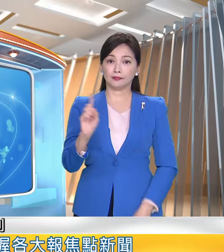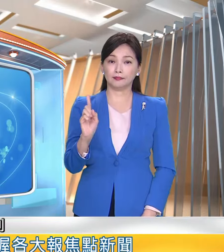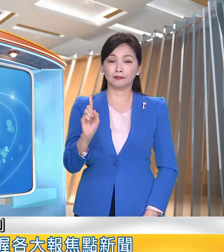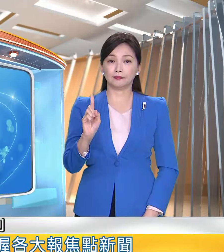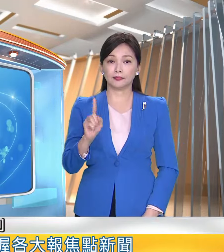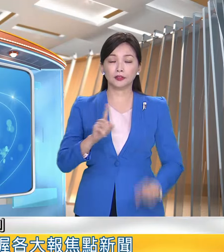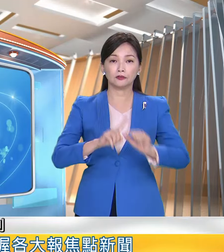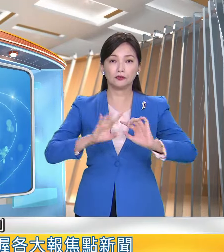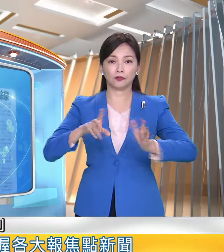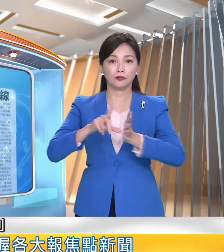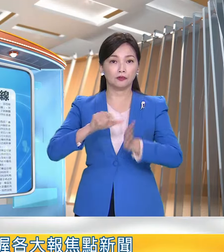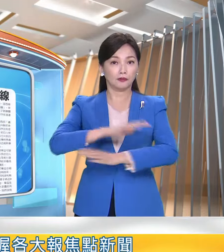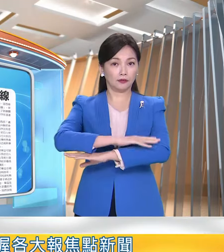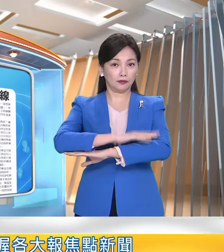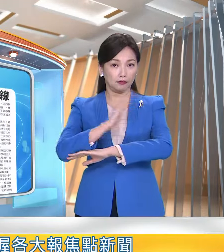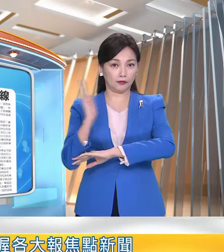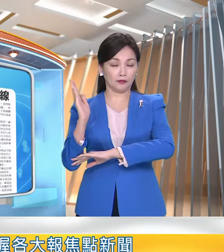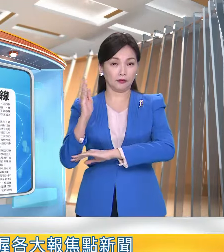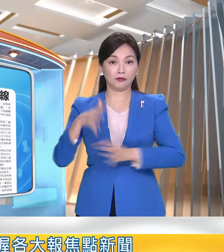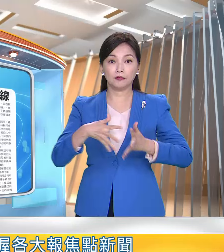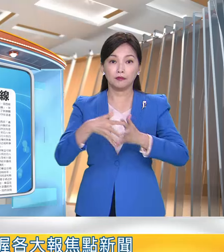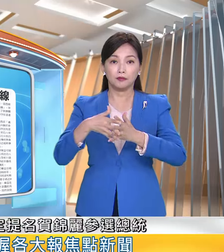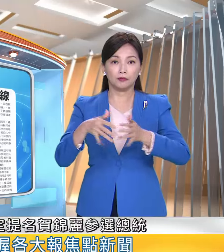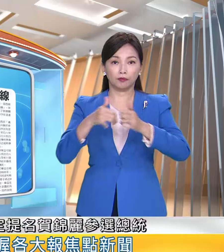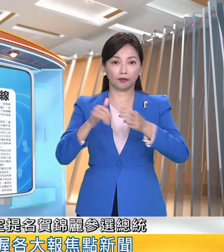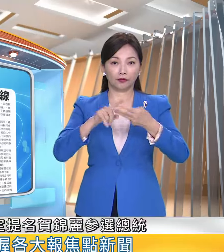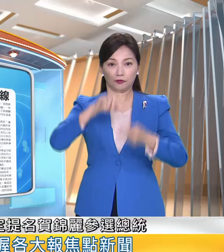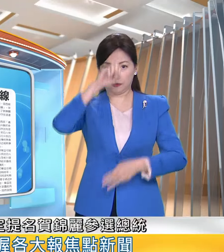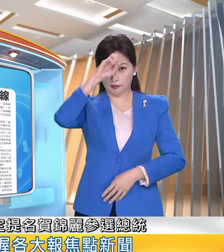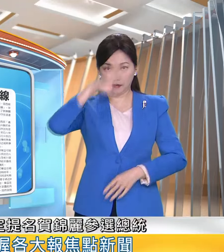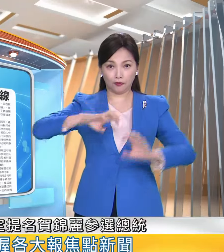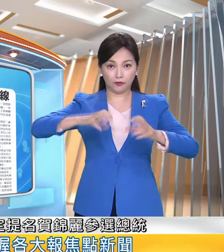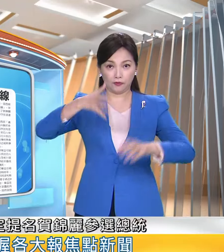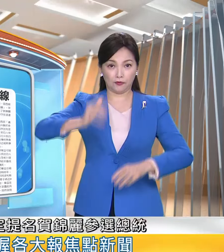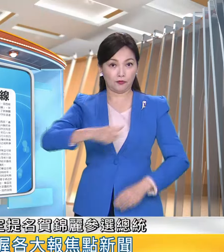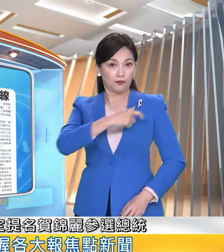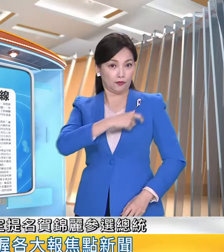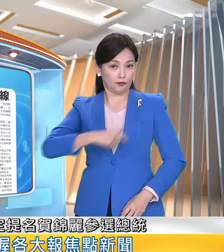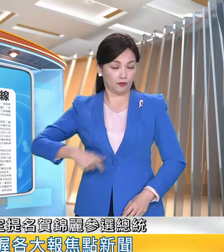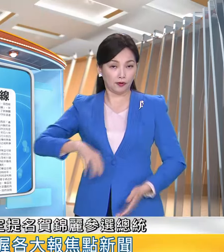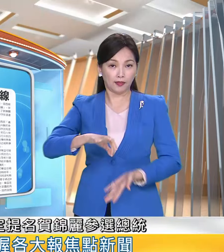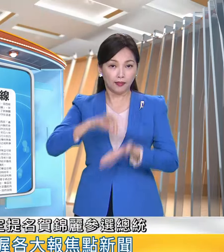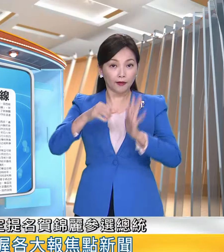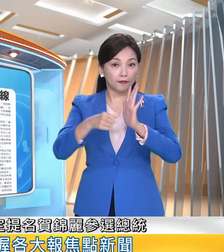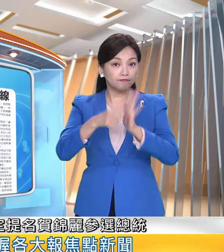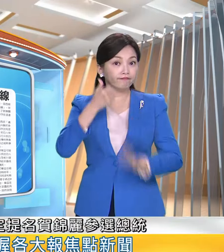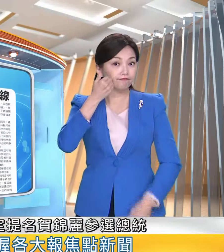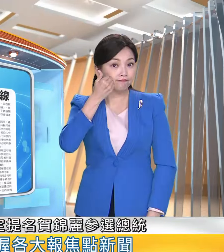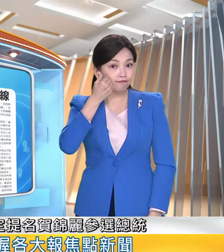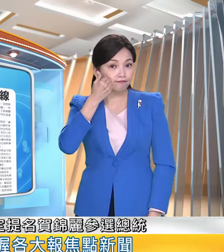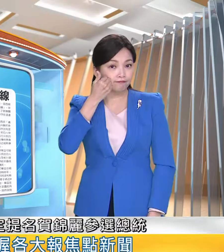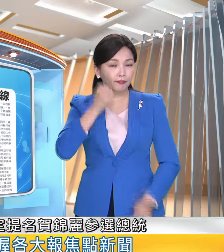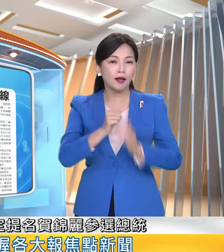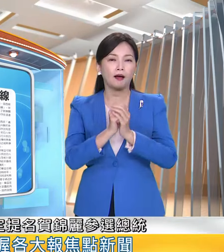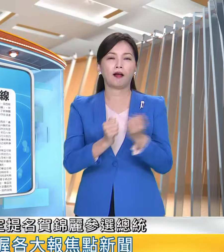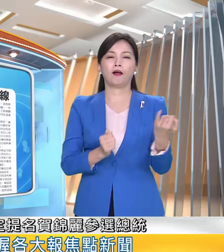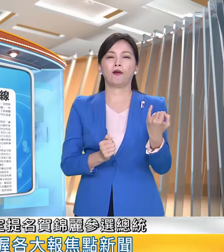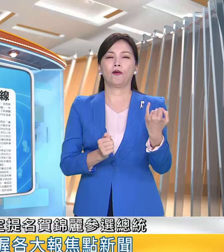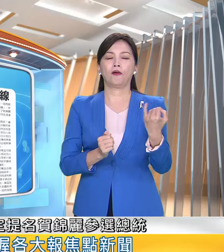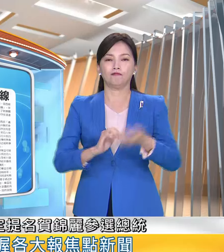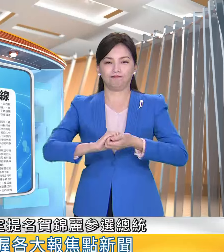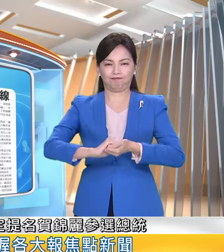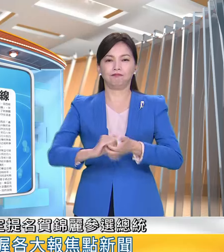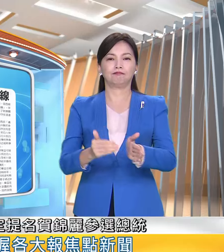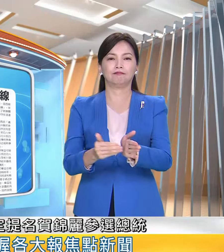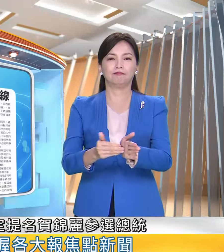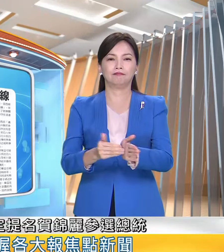看到，《中国时报》是美国民主党确定提名贺锦丽参选总